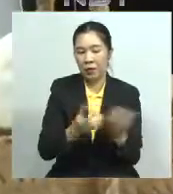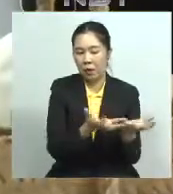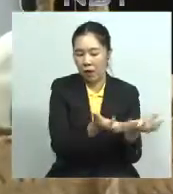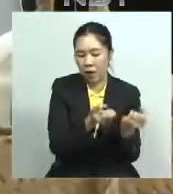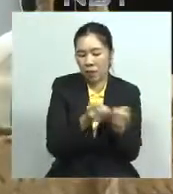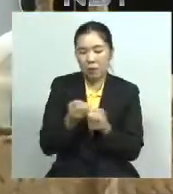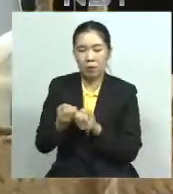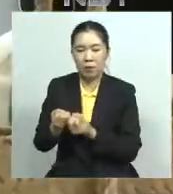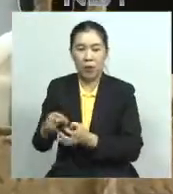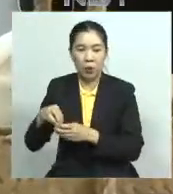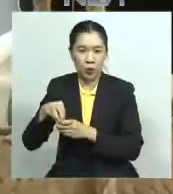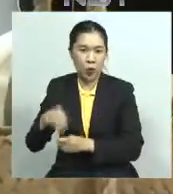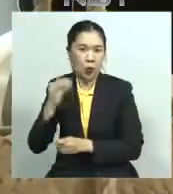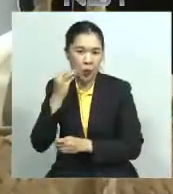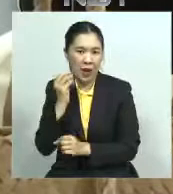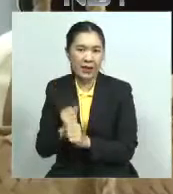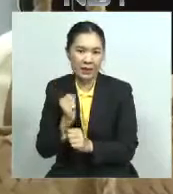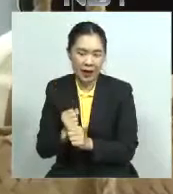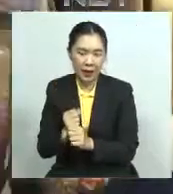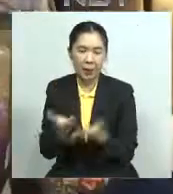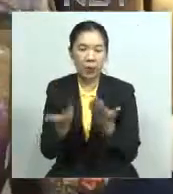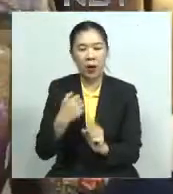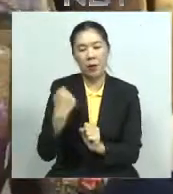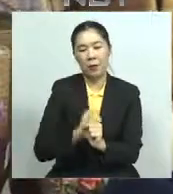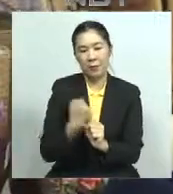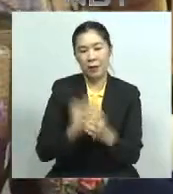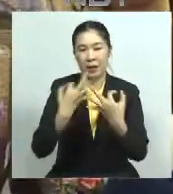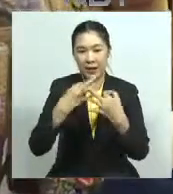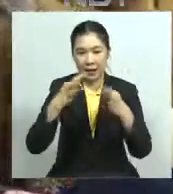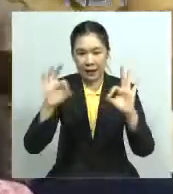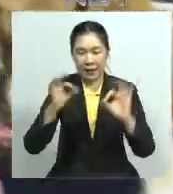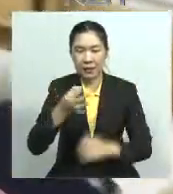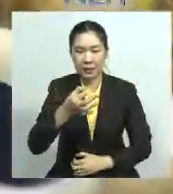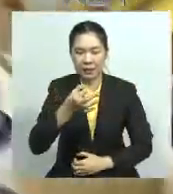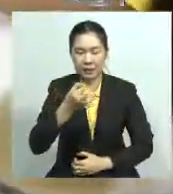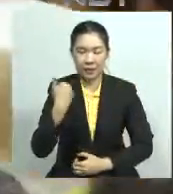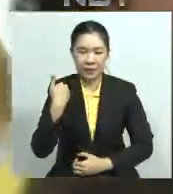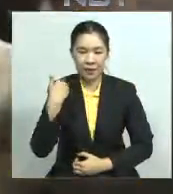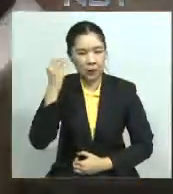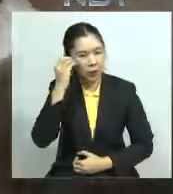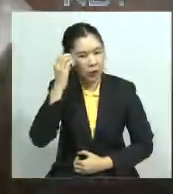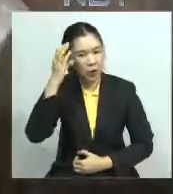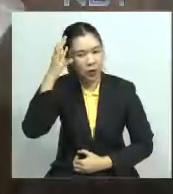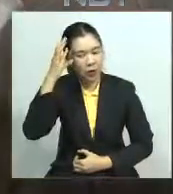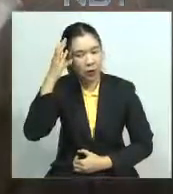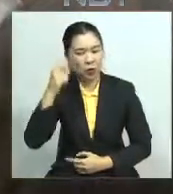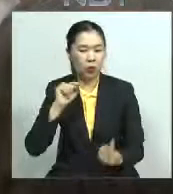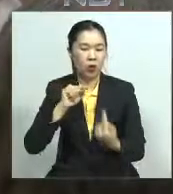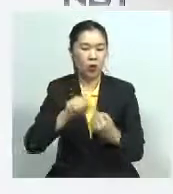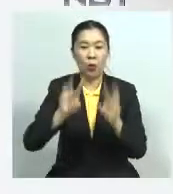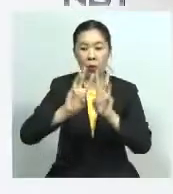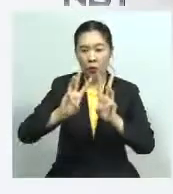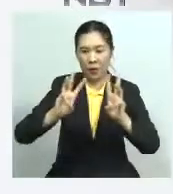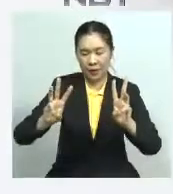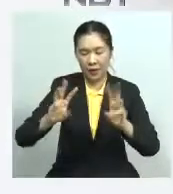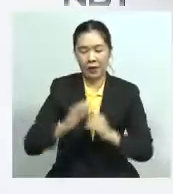รูปแบบแต่บ้านที่นี่มีหมดนะครับการฝึกอาชีพอิสระการให้ความรู้การสร้างแบรนด์บนตลาดออนไลน์การให้คำแนะนำ